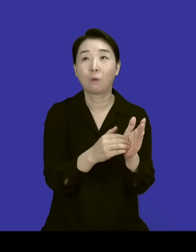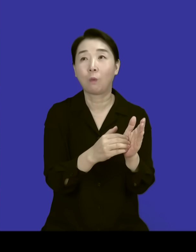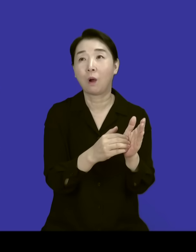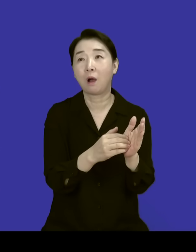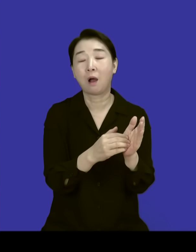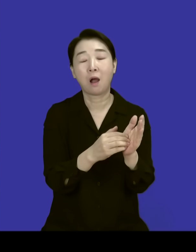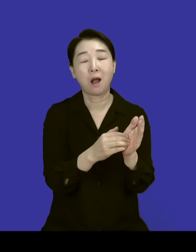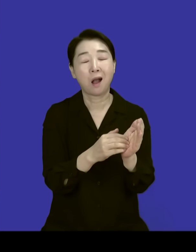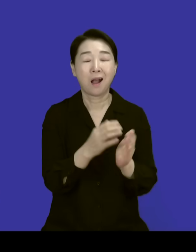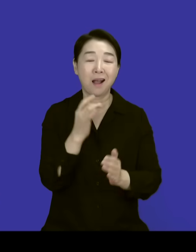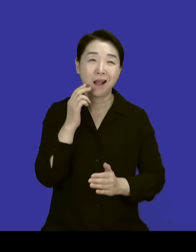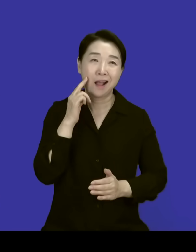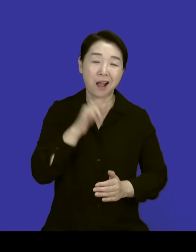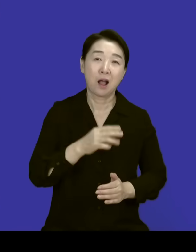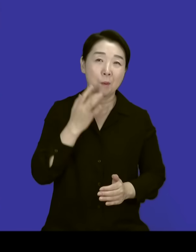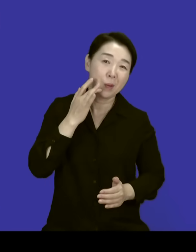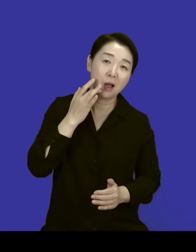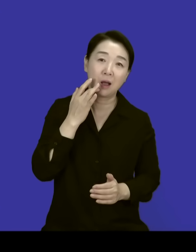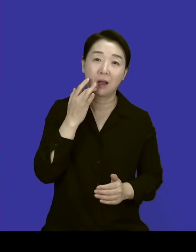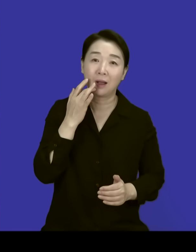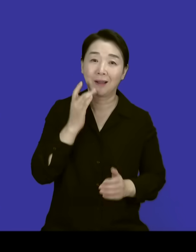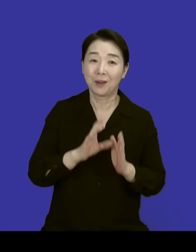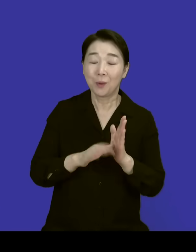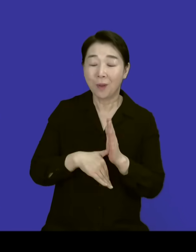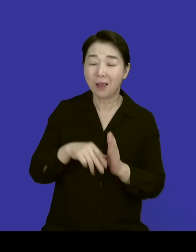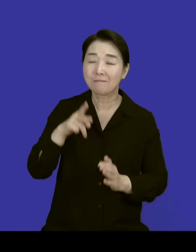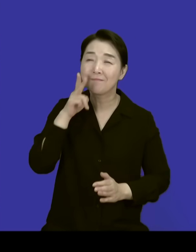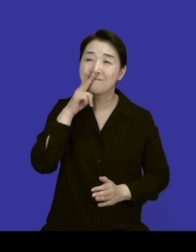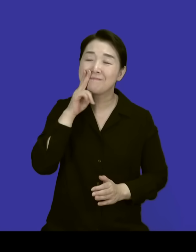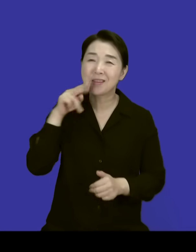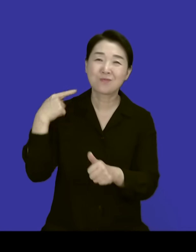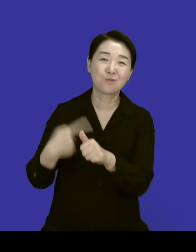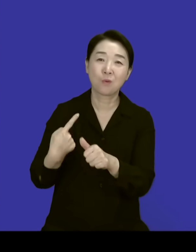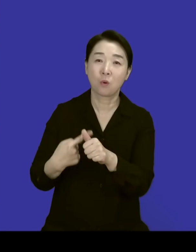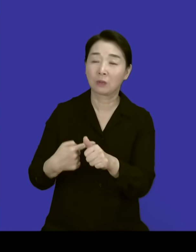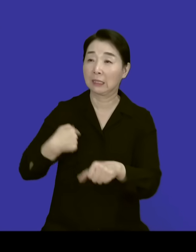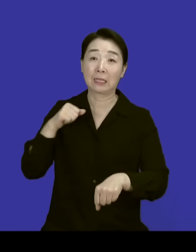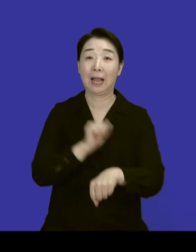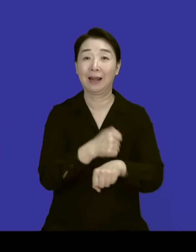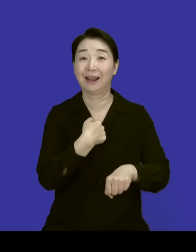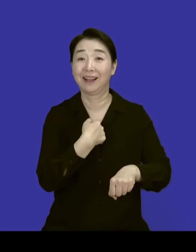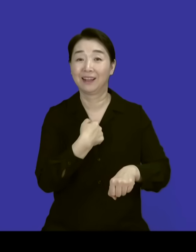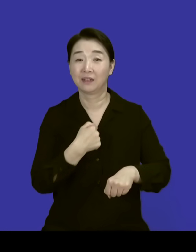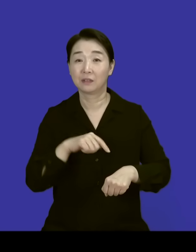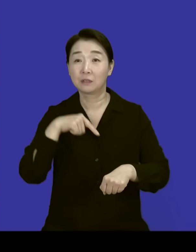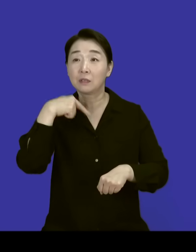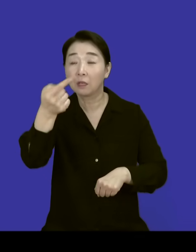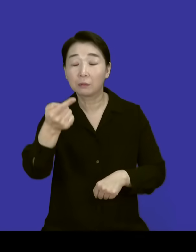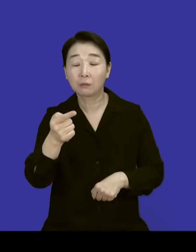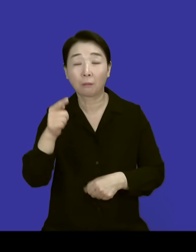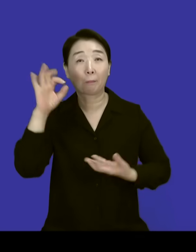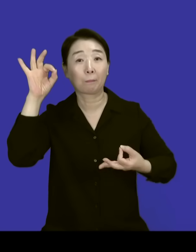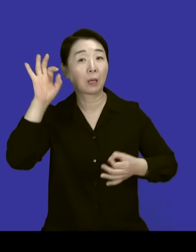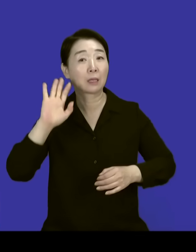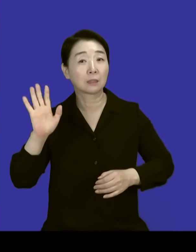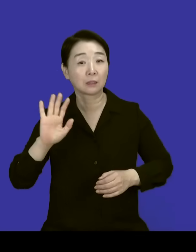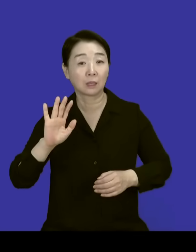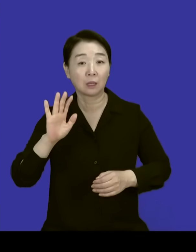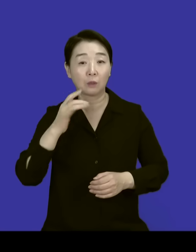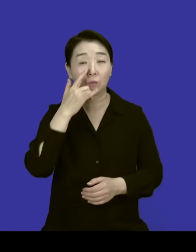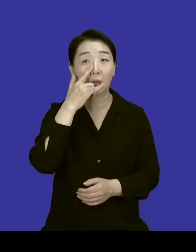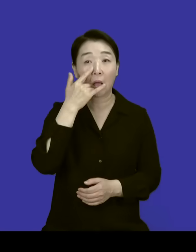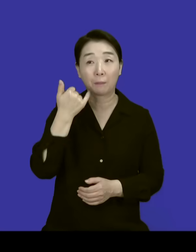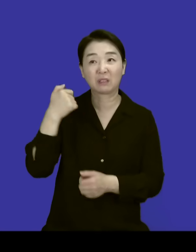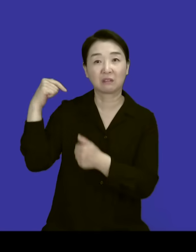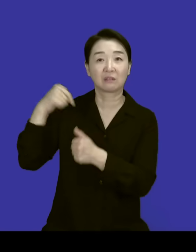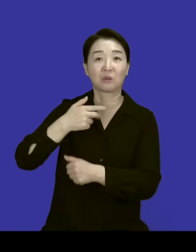불량한 청소년 불량한 역할. 청소년. 예, 예. 근데 그걸 되게 잘한 거예요, 제가. 예. 끝나고 나서 이제 그 다음부터는 아무것도 안 했어요. 어. 제 아버지가 안